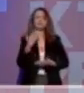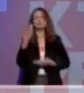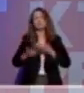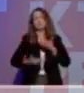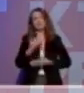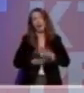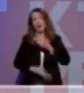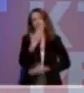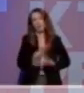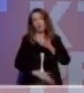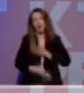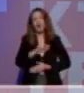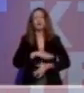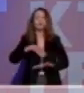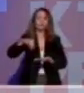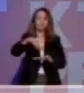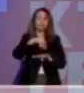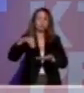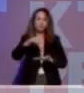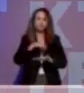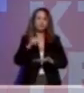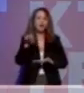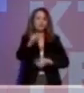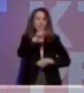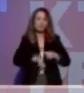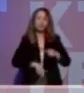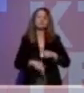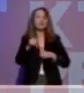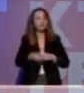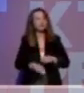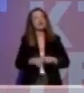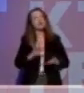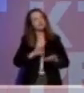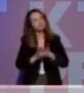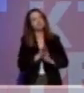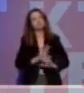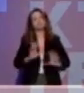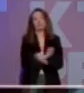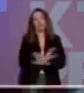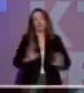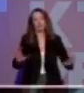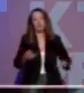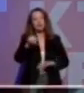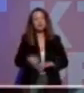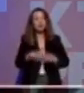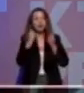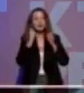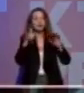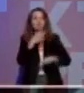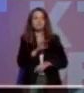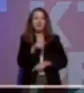γιορτάζουμε το δικό σας τολμηρό βήμα της Ελβάλ. Όλα αυτά